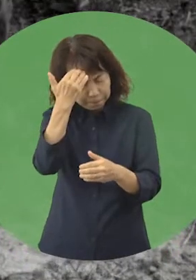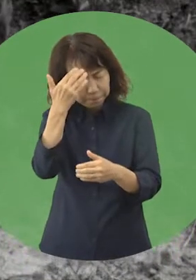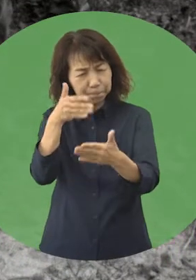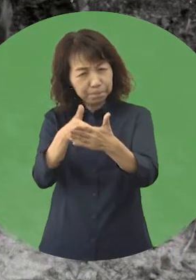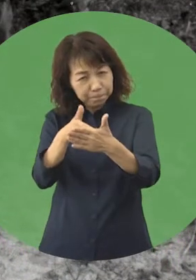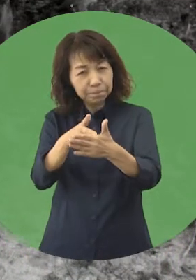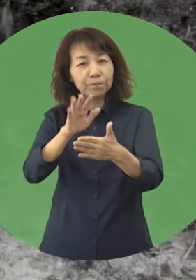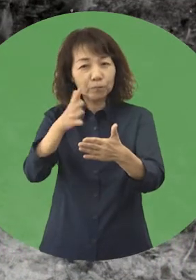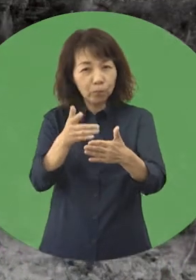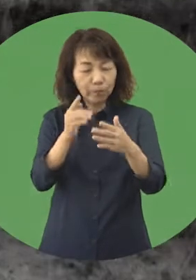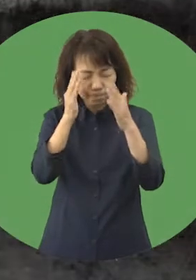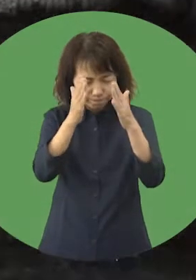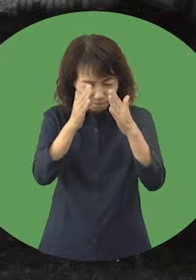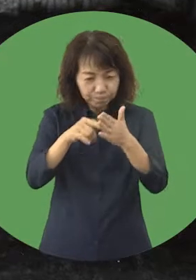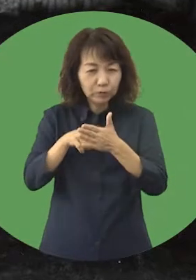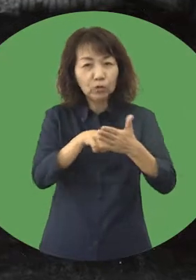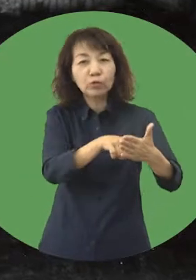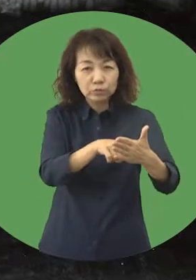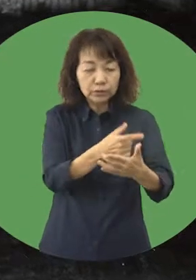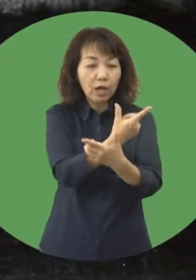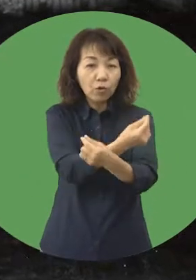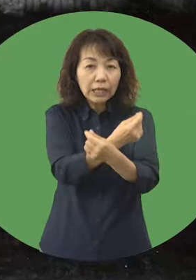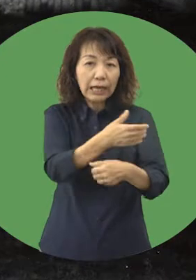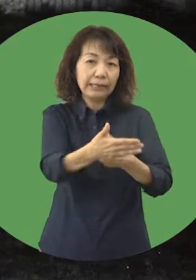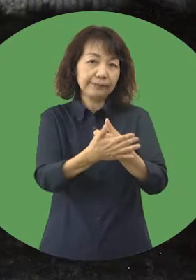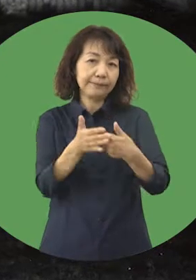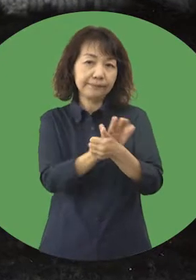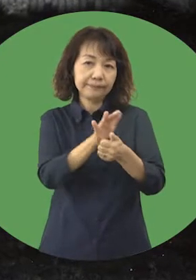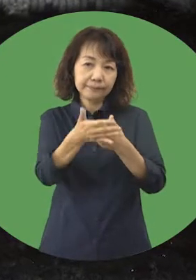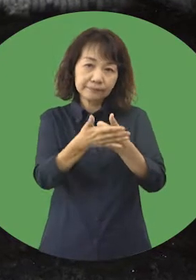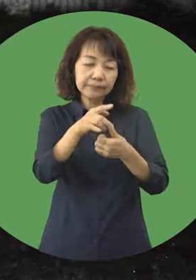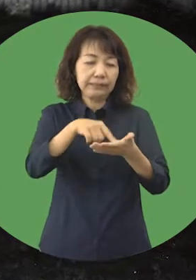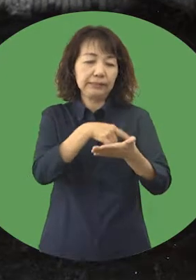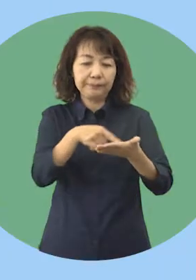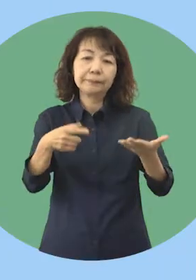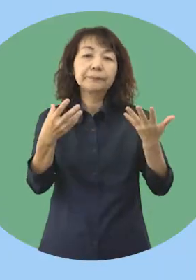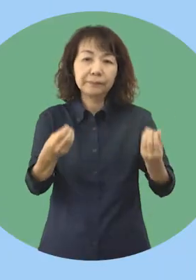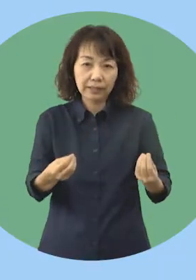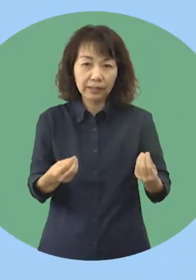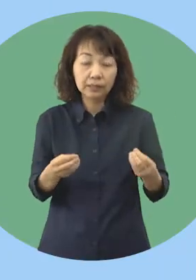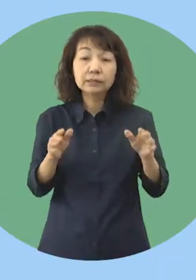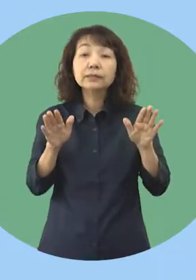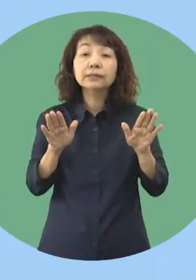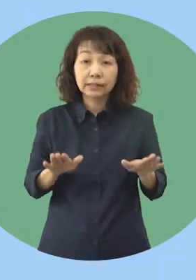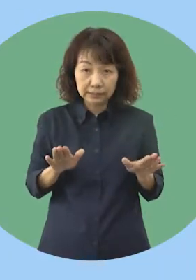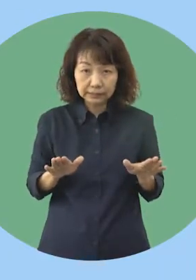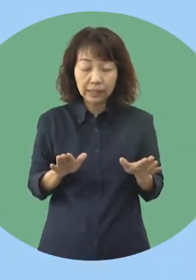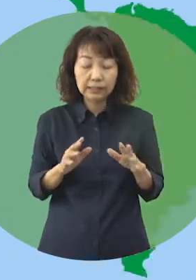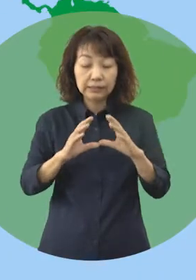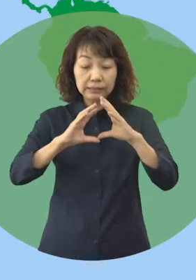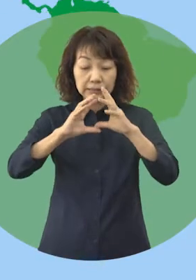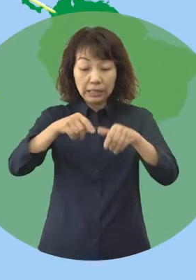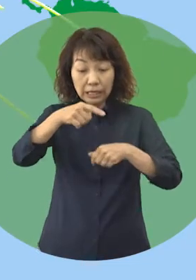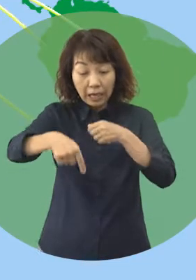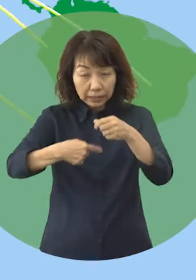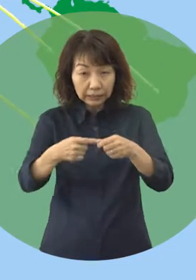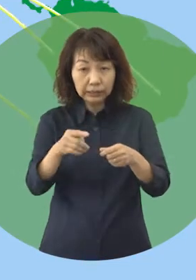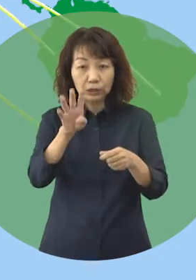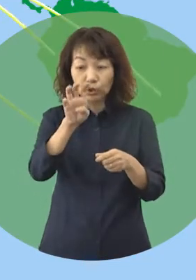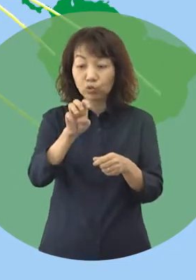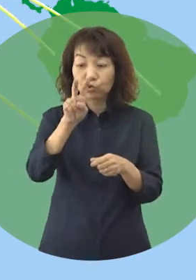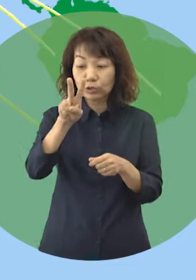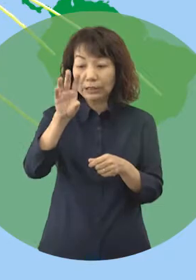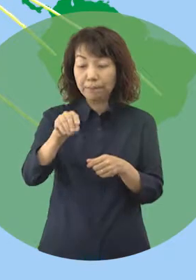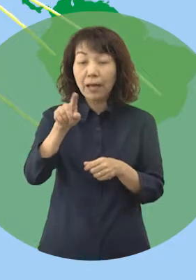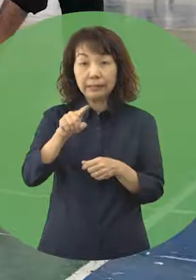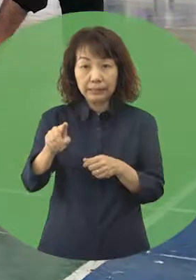し、互いに支え合って乗り越えてきたんじゃ。そして現在、世界各地でおよそ42万人の県